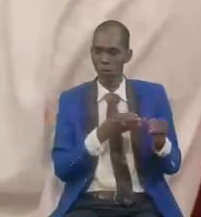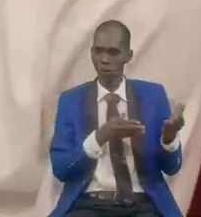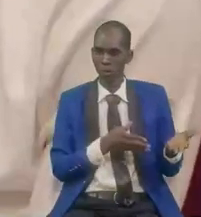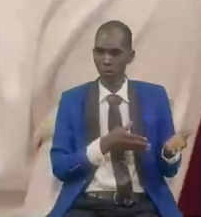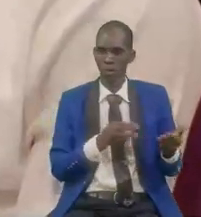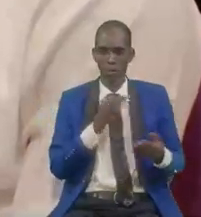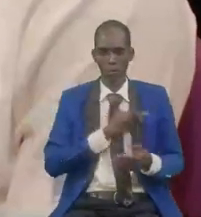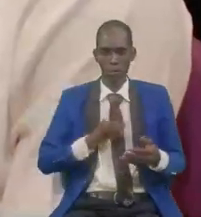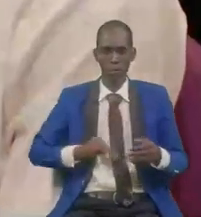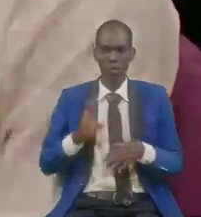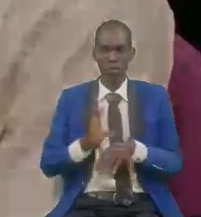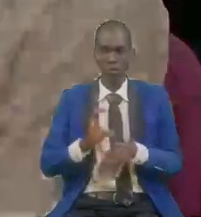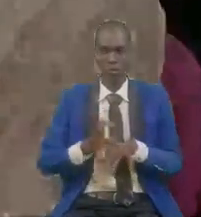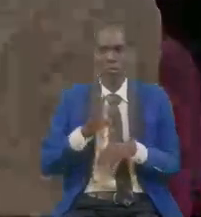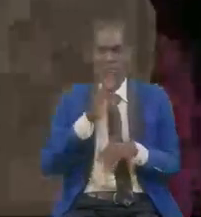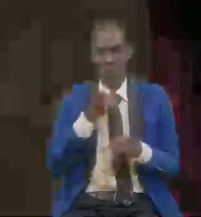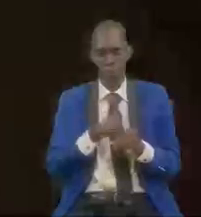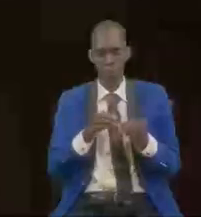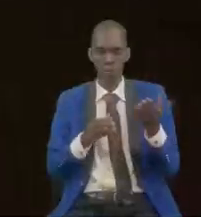les membres des églises,